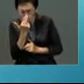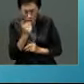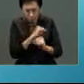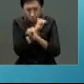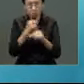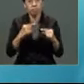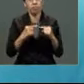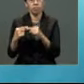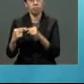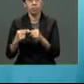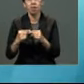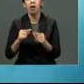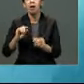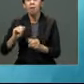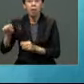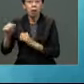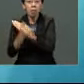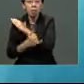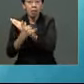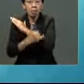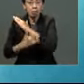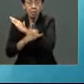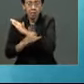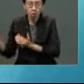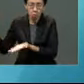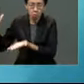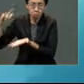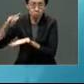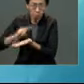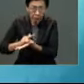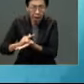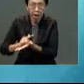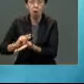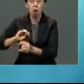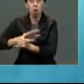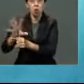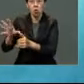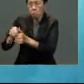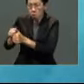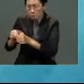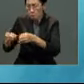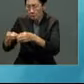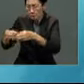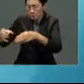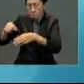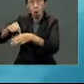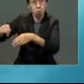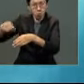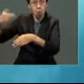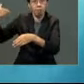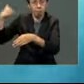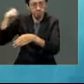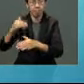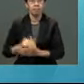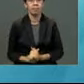ตอนนี้การติดเชื้อจากนอกประเทศของเรายังมีอยู่มากทีเดียวมาดูครับว่าผู้ป่ว